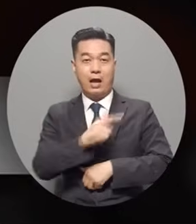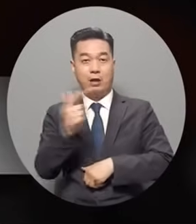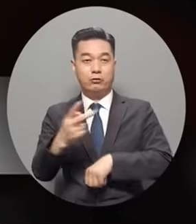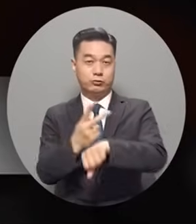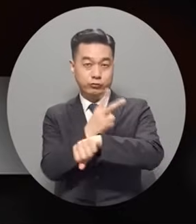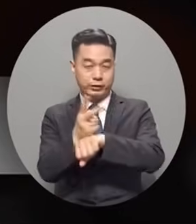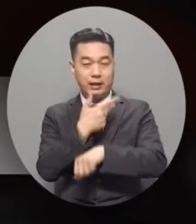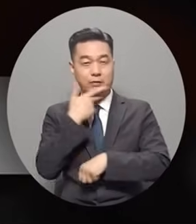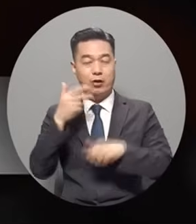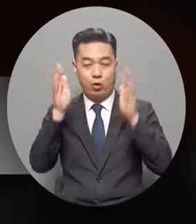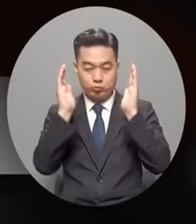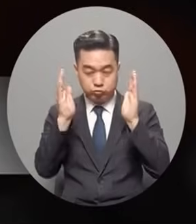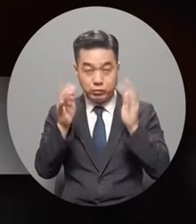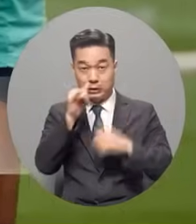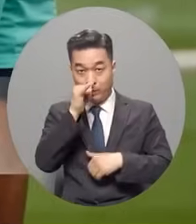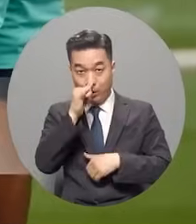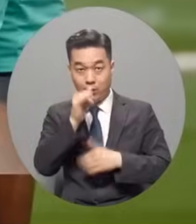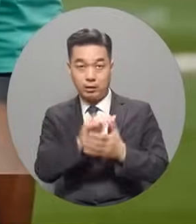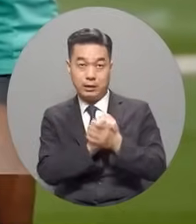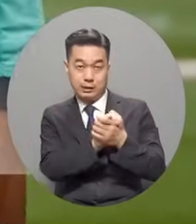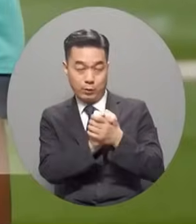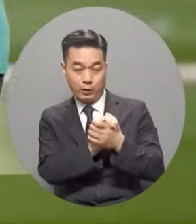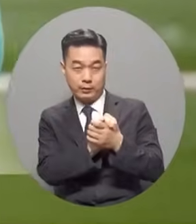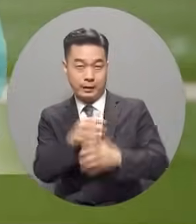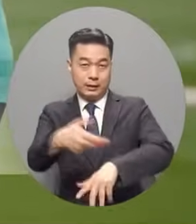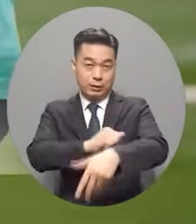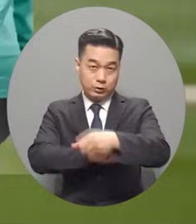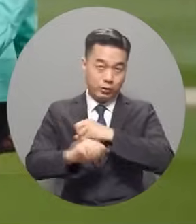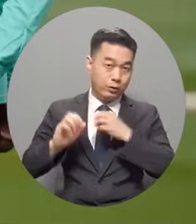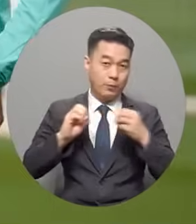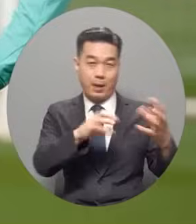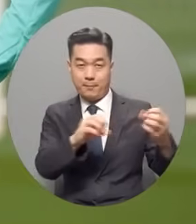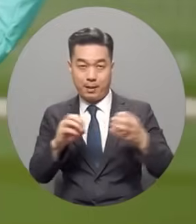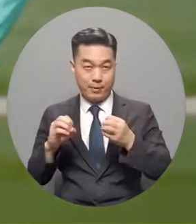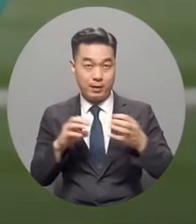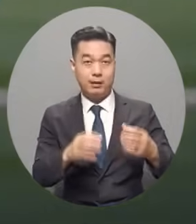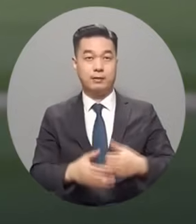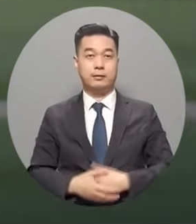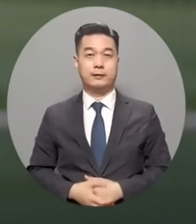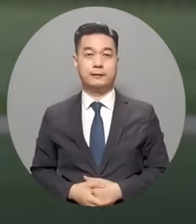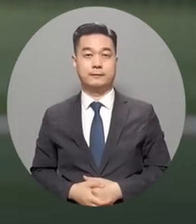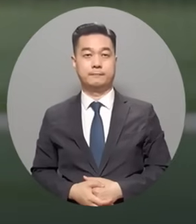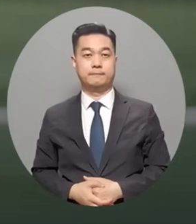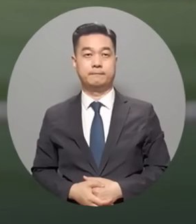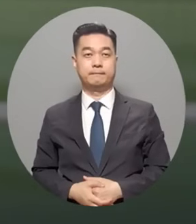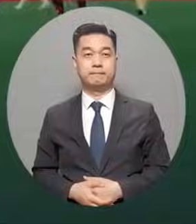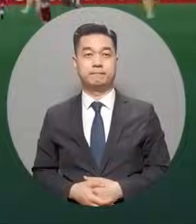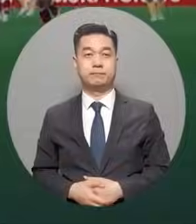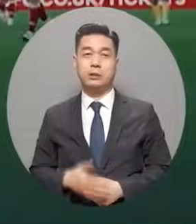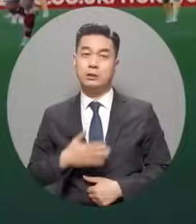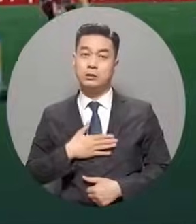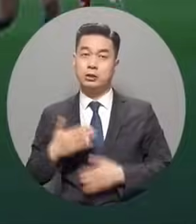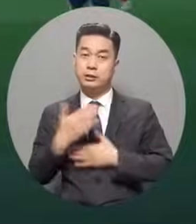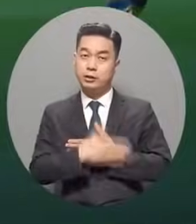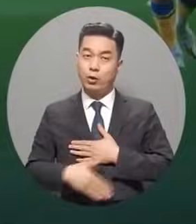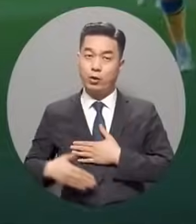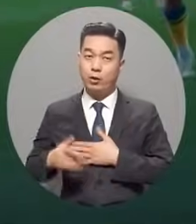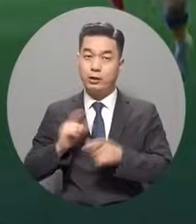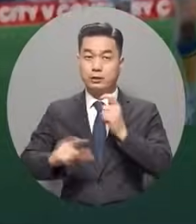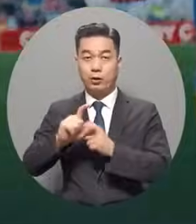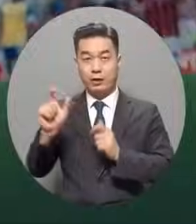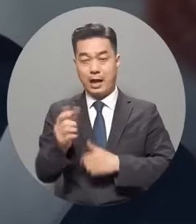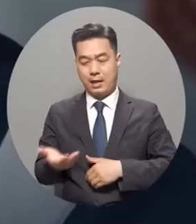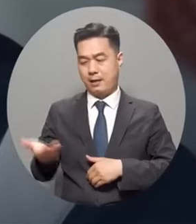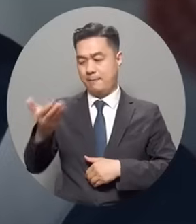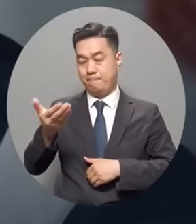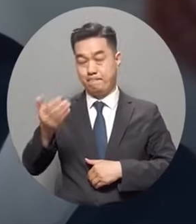공부를 하면서 동료들에게 적극적으로 말을 걸기도 했습니다. I feel basically stronger